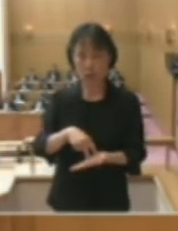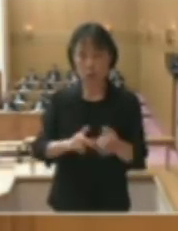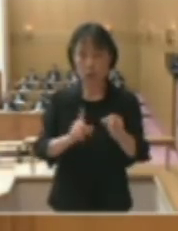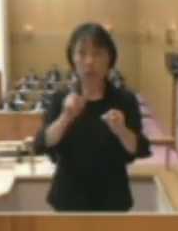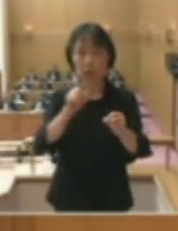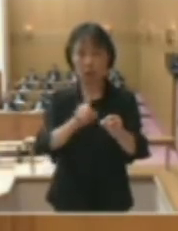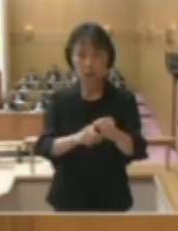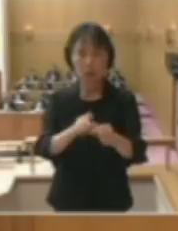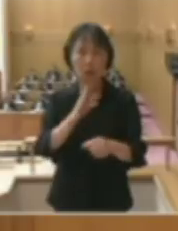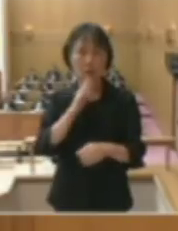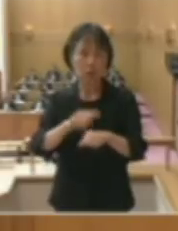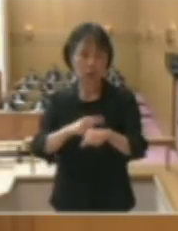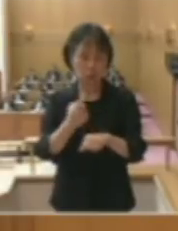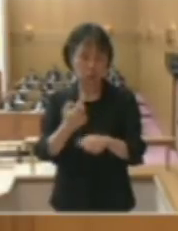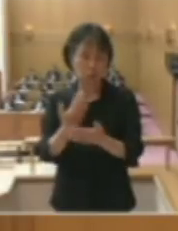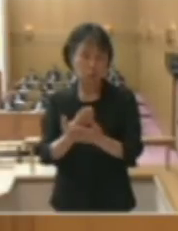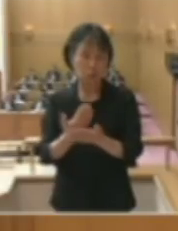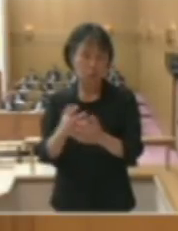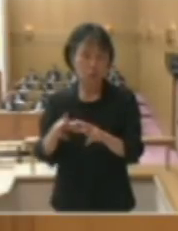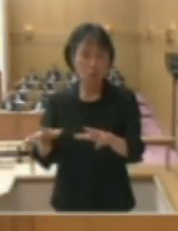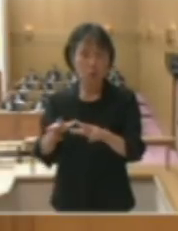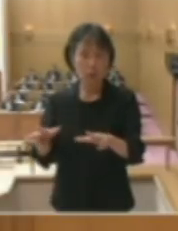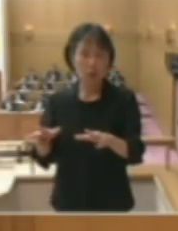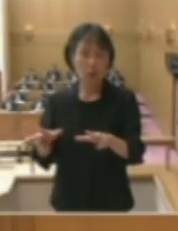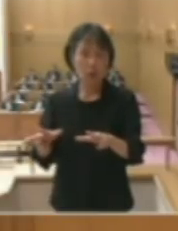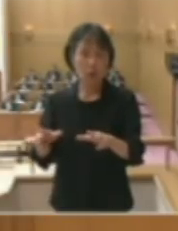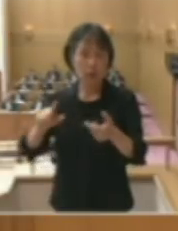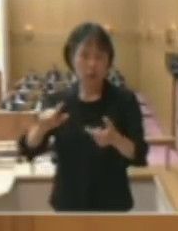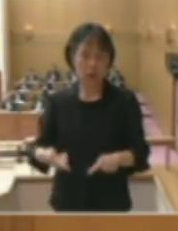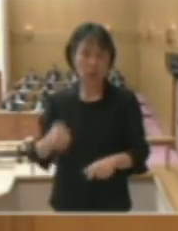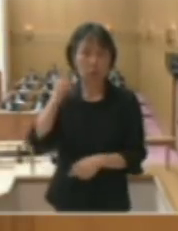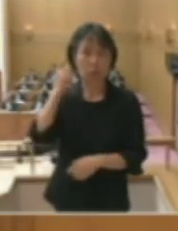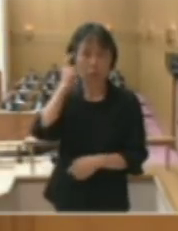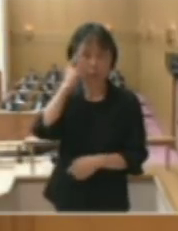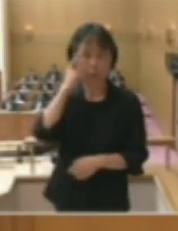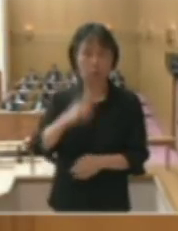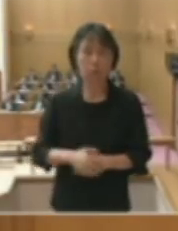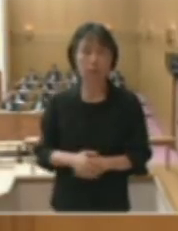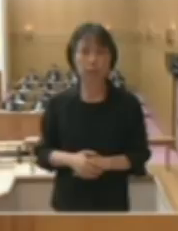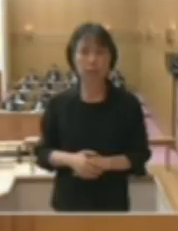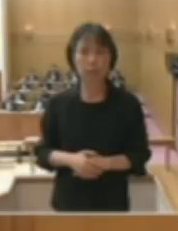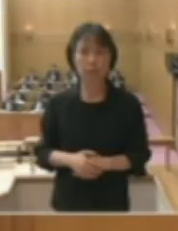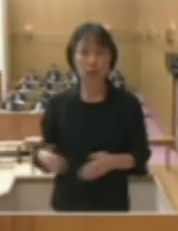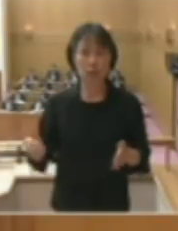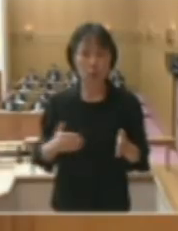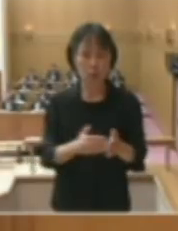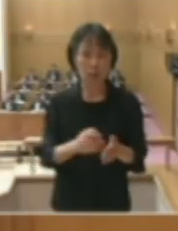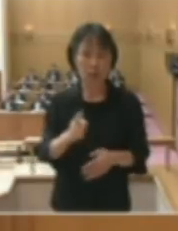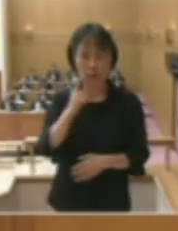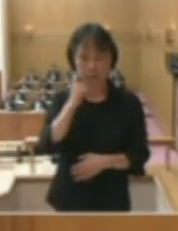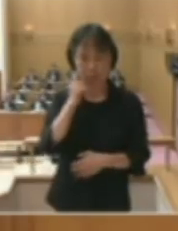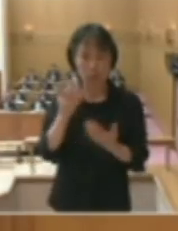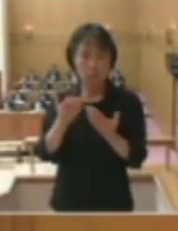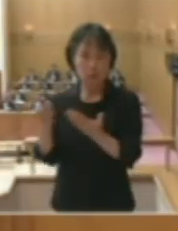質追求行政とは逆行していると言えます。以上で1回目の質問を終わ